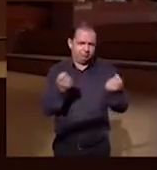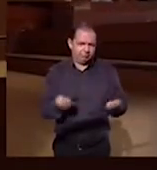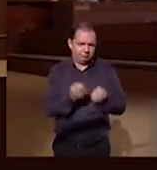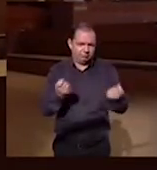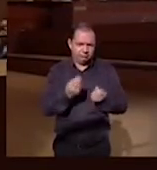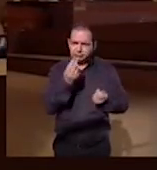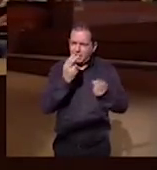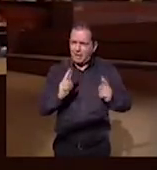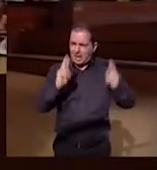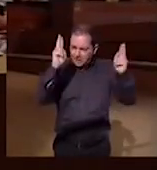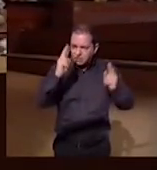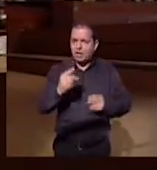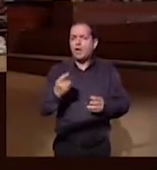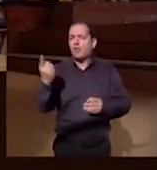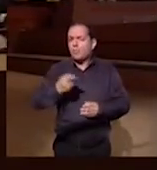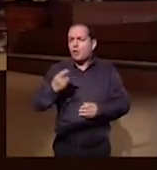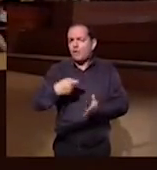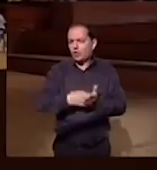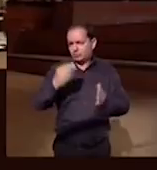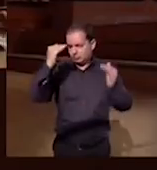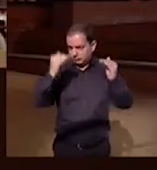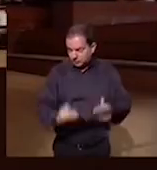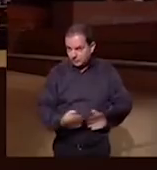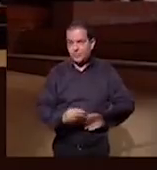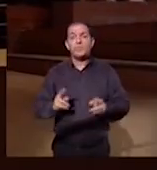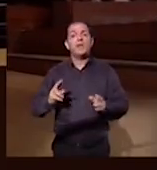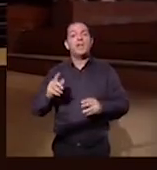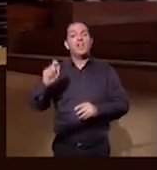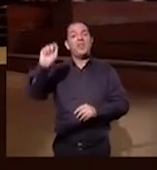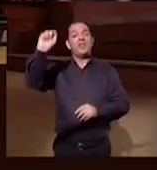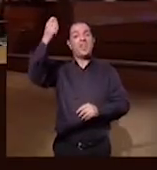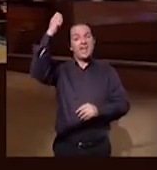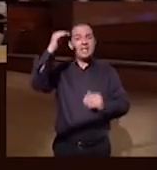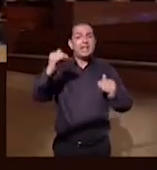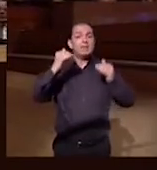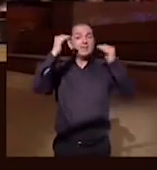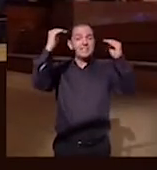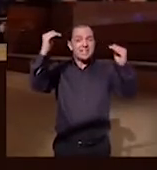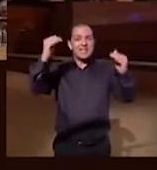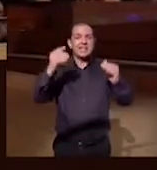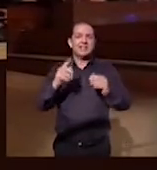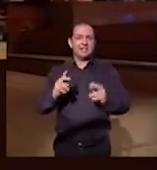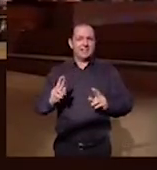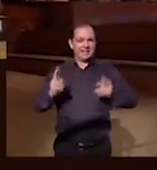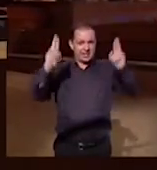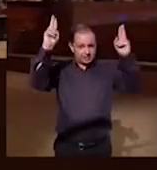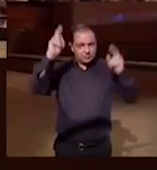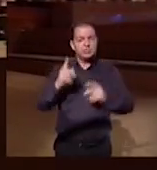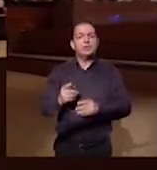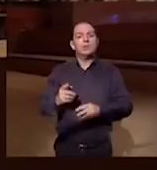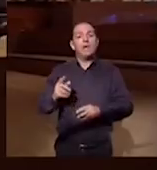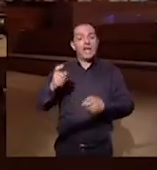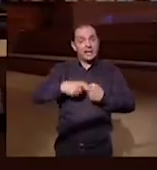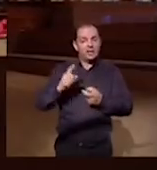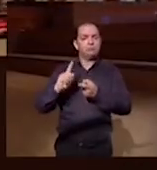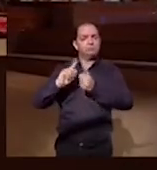ίδιο έτος αναθεωρήθηκαν οι χρεώσεις της ΔΕΗ αναφορικά με την υψηλή τάση και η εταιρεία προχώρησε στη σύναψη νέων